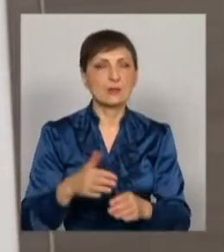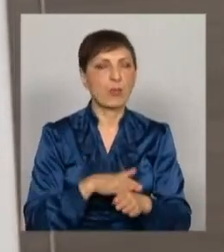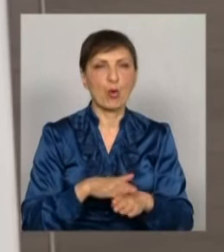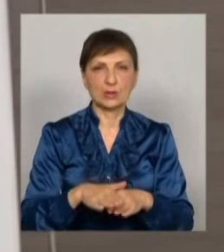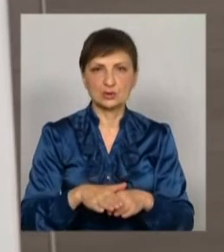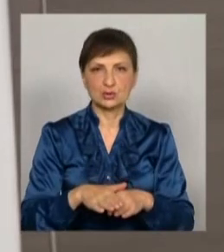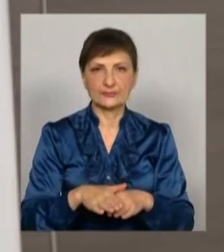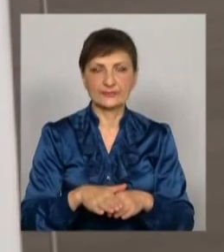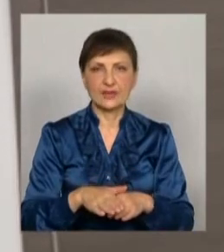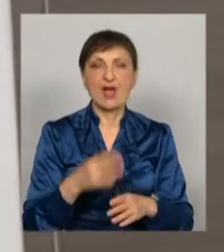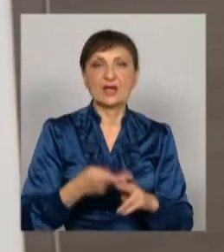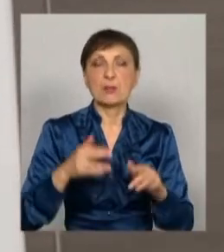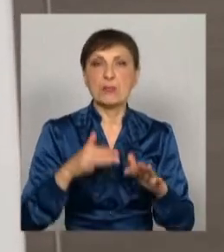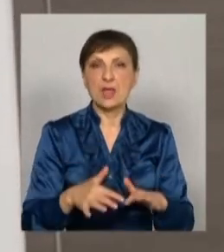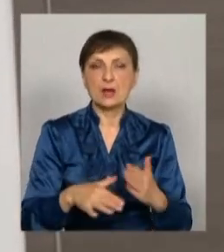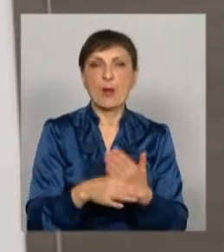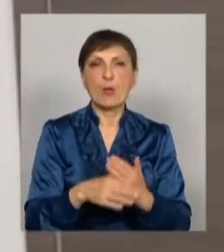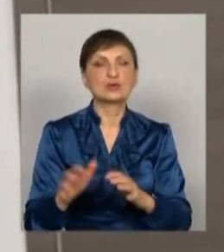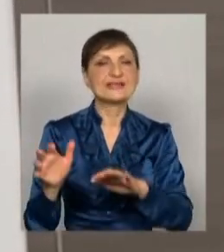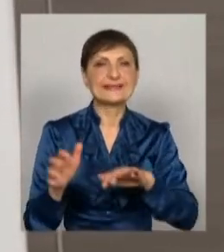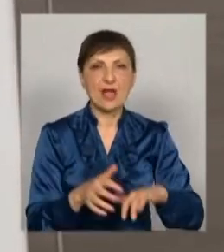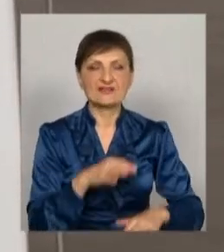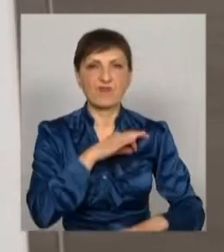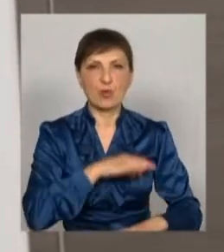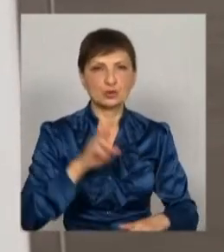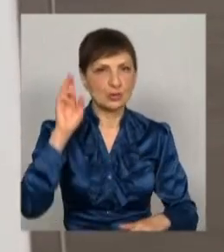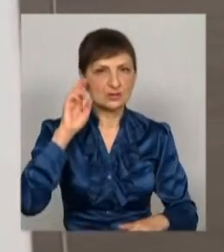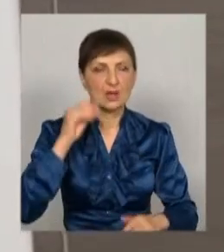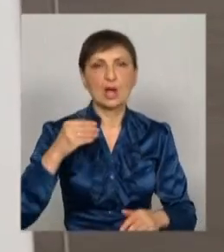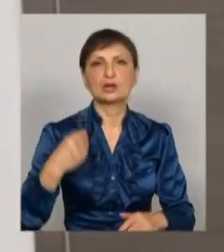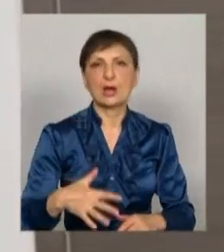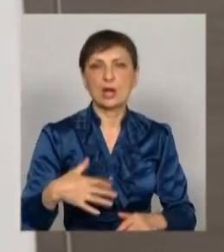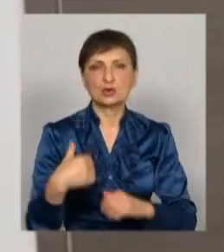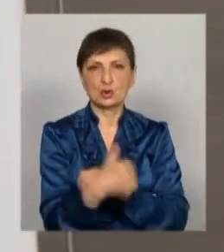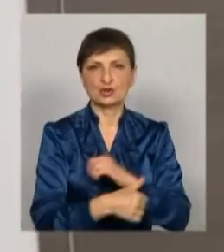Данные меры позволят изъять в пользу государства дорогостоящее имущество.